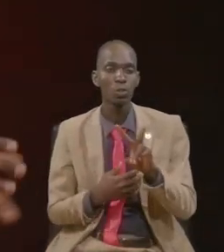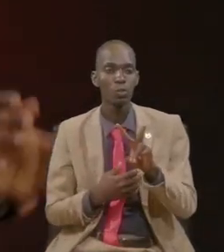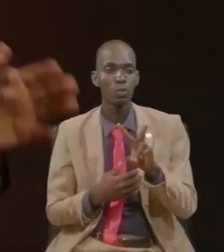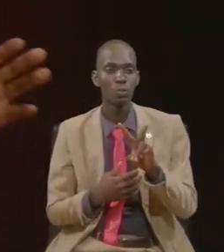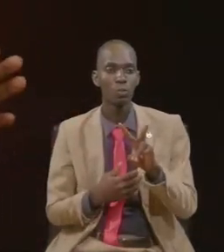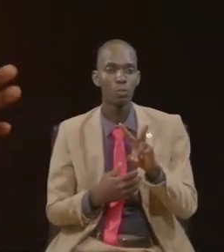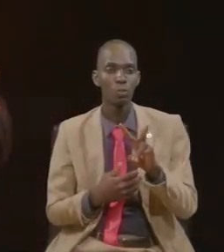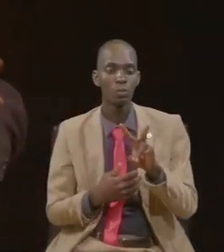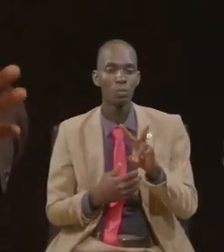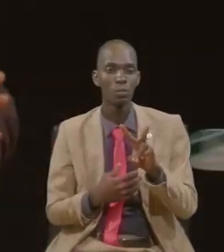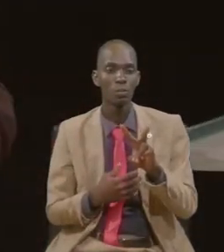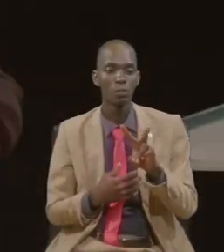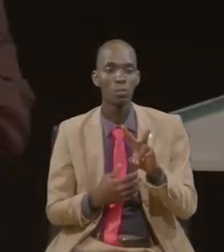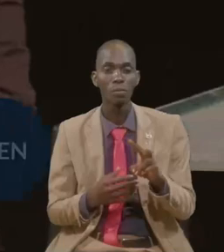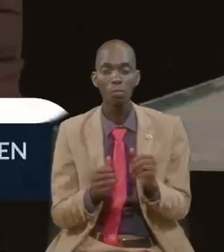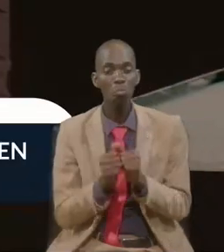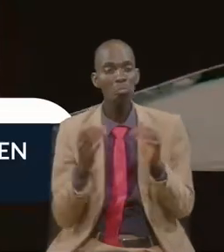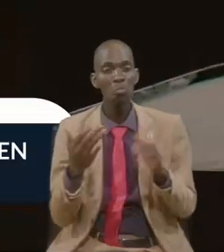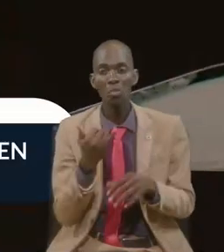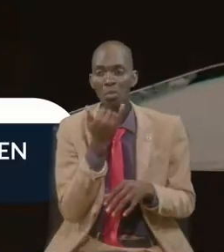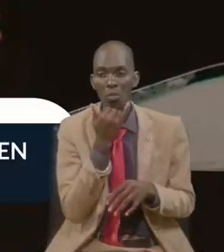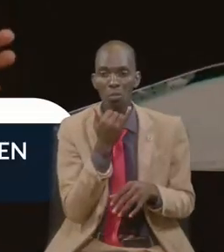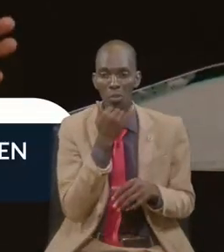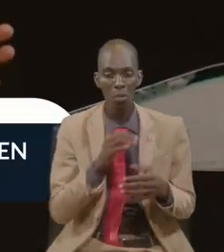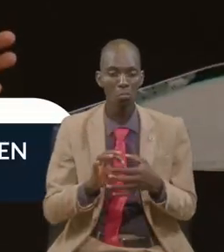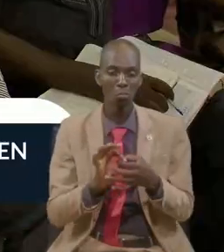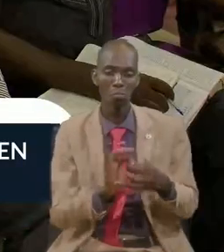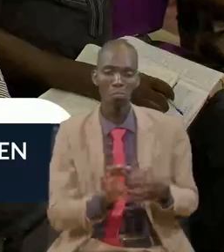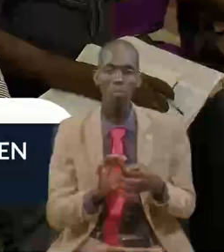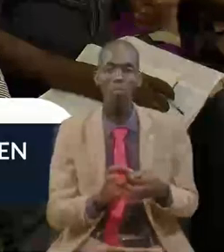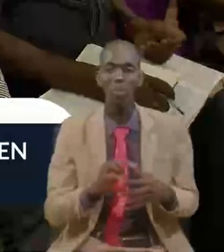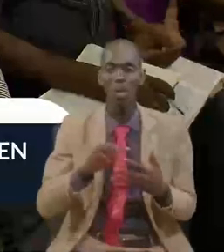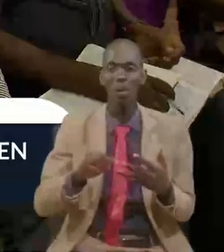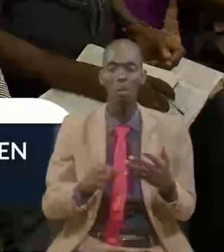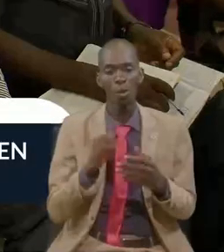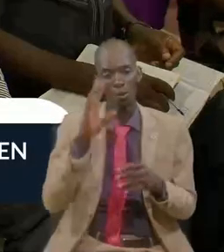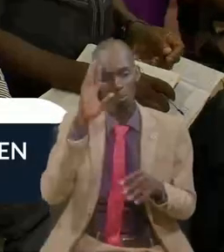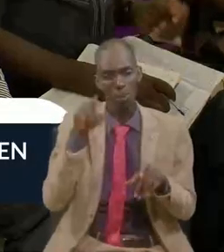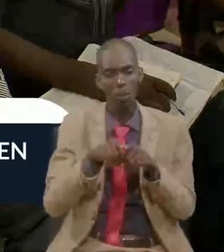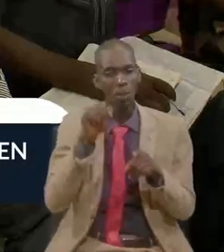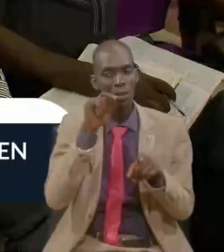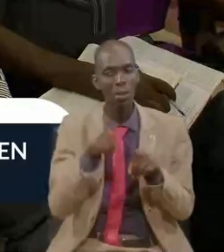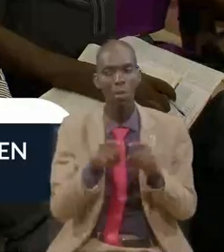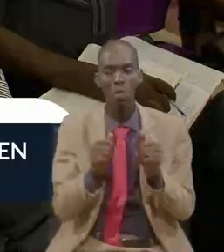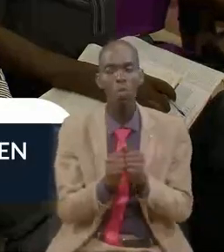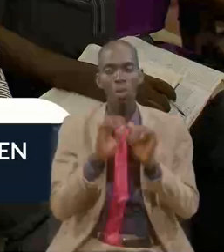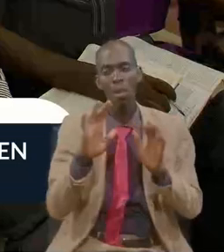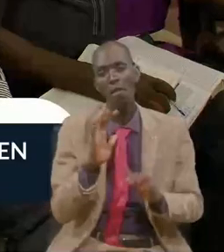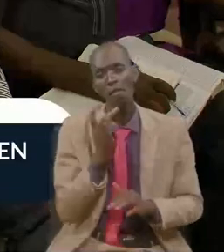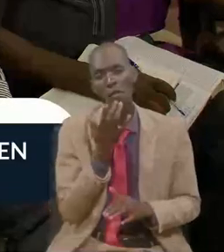ici. Nous allons voir ici la communion parfaite parmi les frères